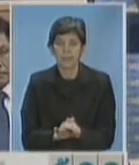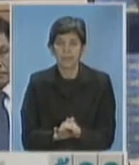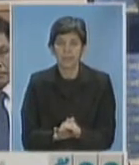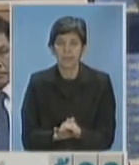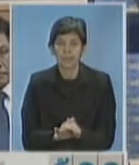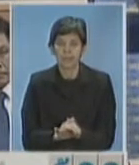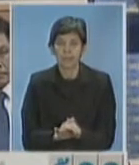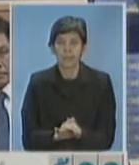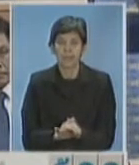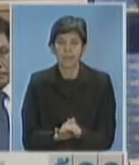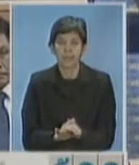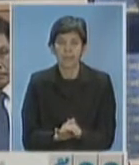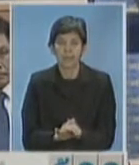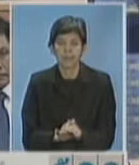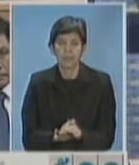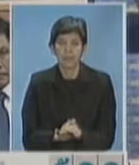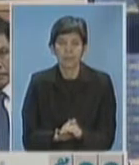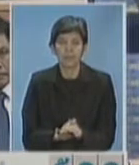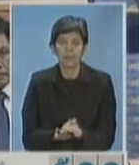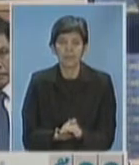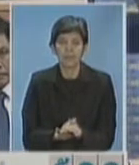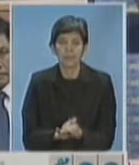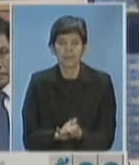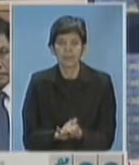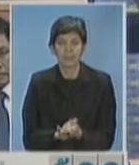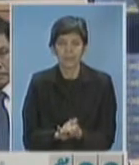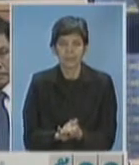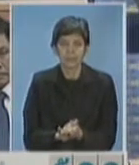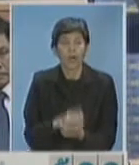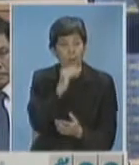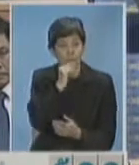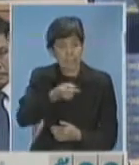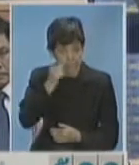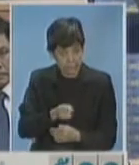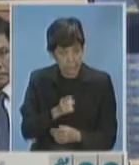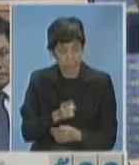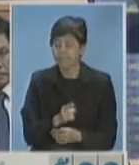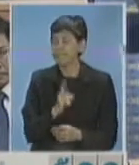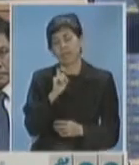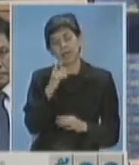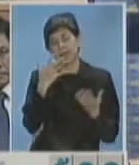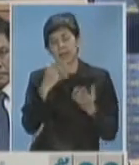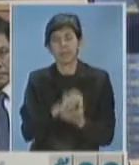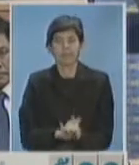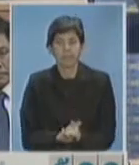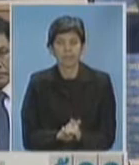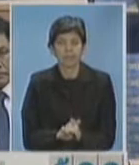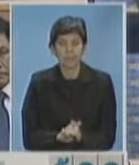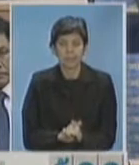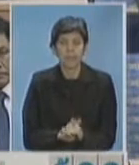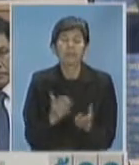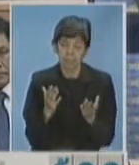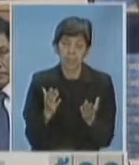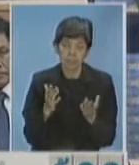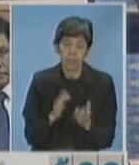สัจจังเวอมตะวาจาวาจาจริงเป็นสิ่งไม่ตายนี่